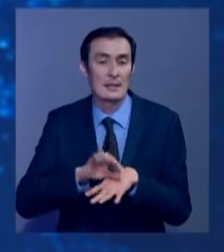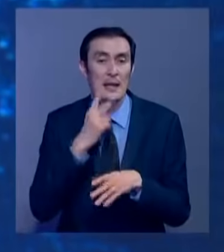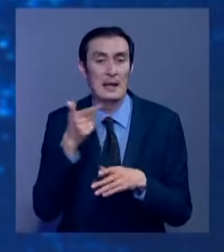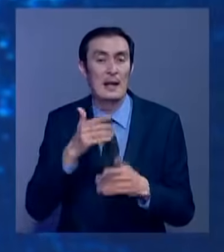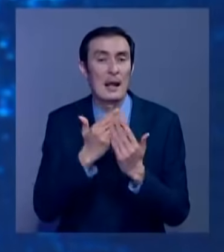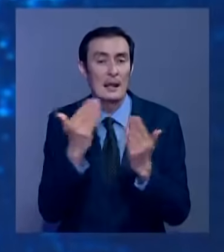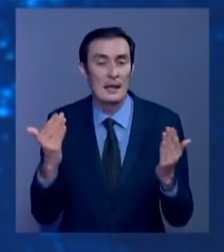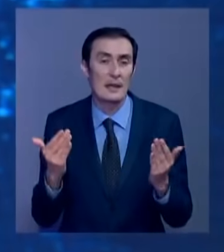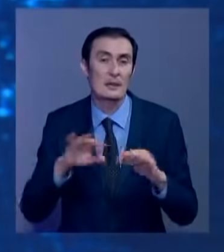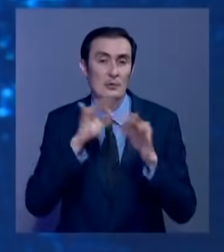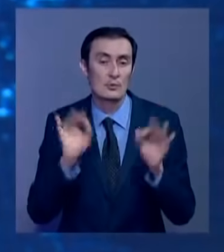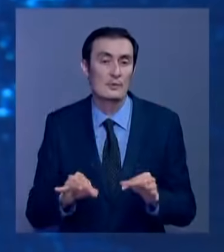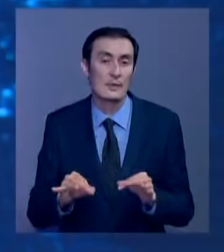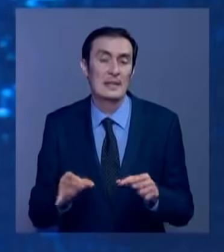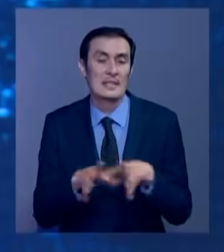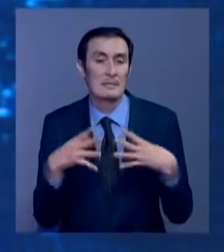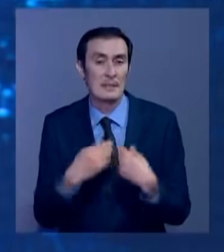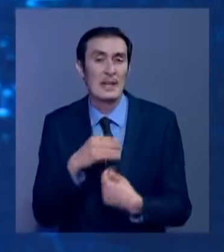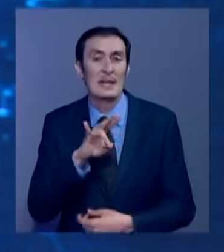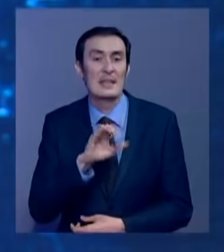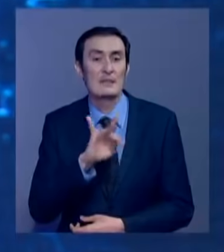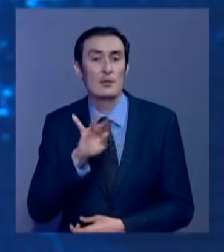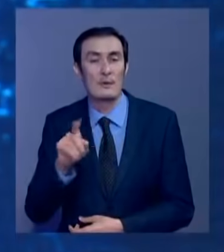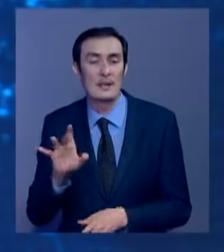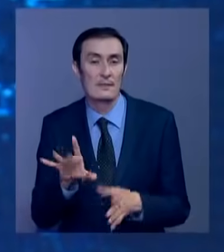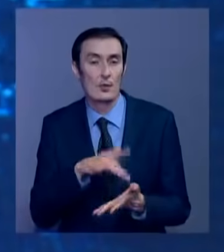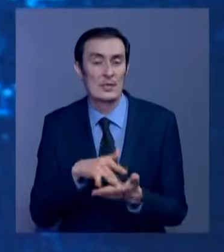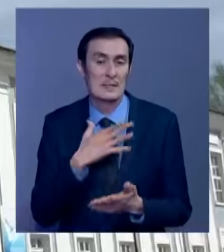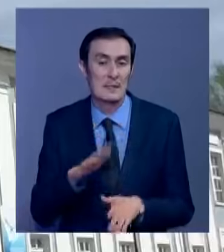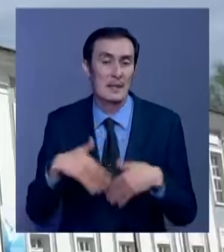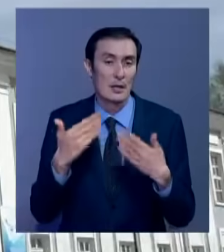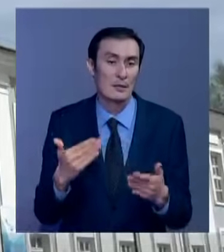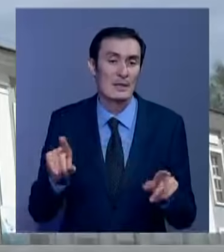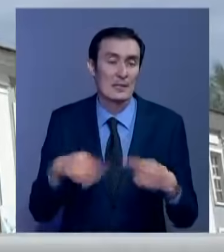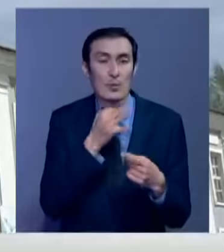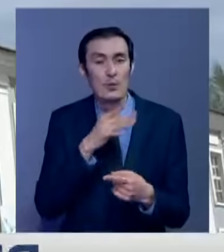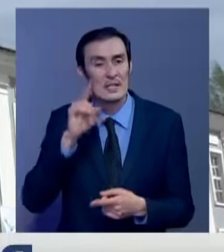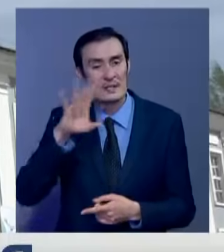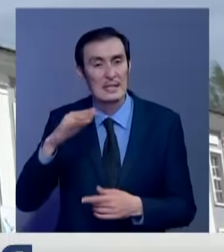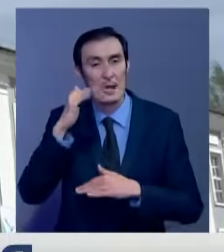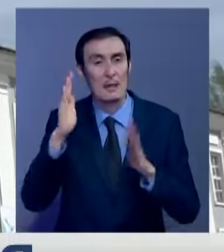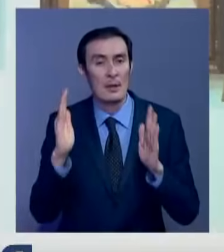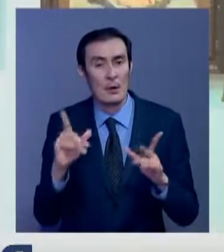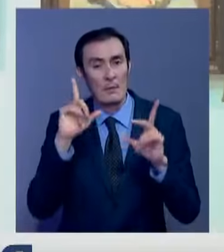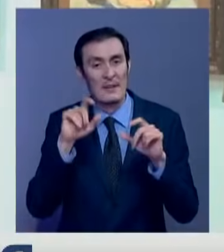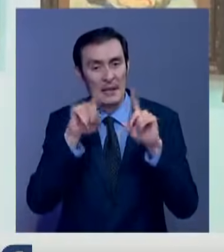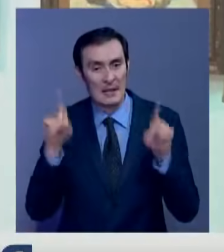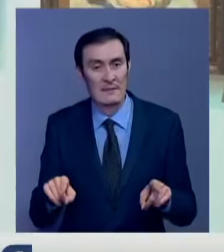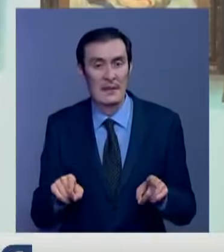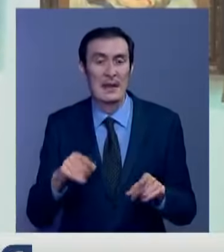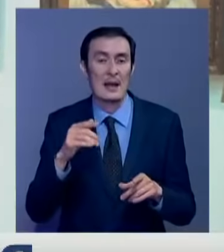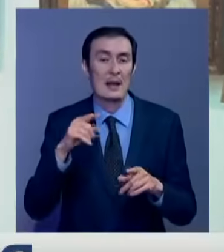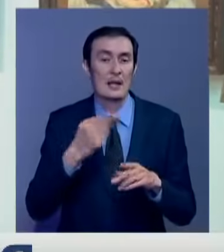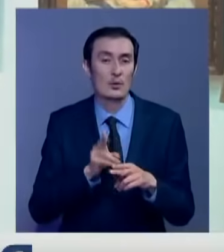изобразительных искусств имени семьи Невзоровых в Семее. Горожанам предлагают воссоздать любое известное полотно в фотографии. Картины,